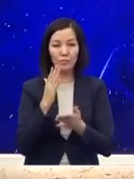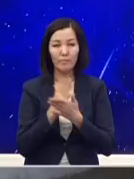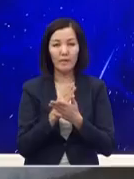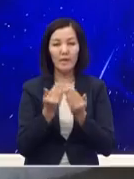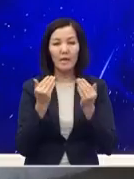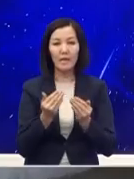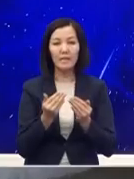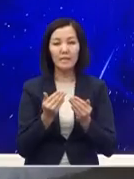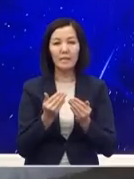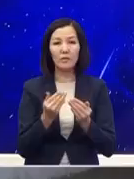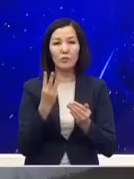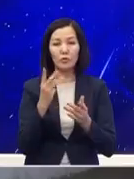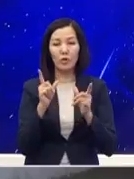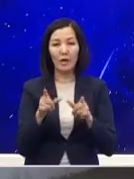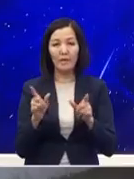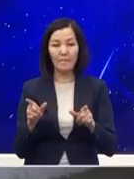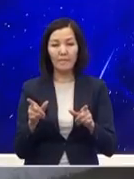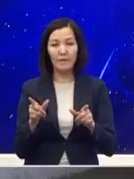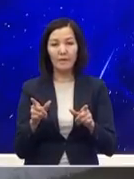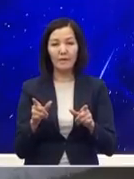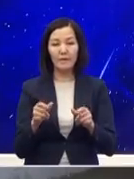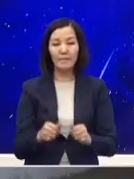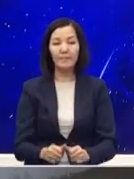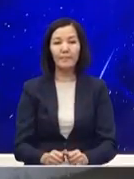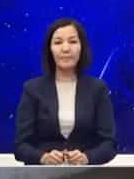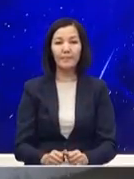Екі жұмысым бар, қазір өзіменен 3 адам осында істеп тұрмыз.